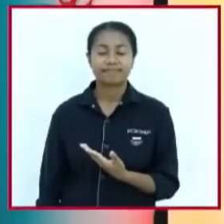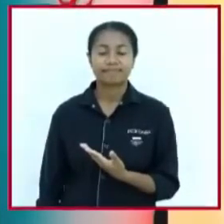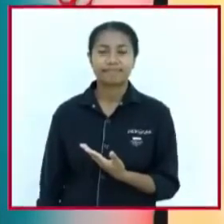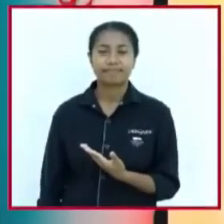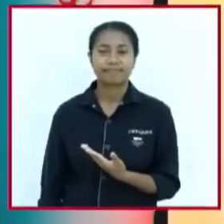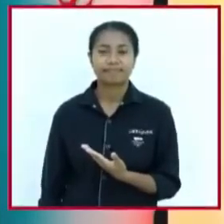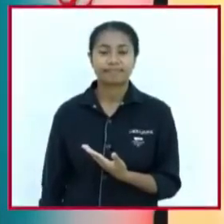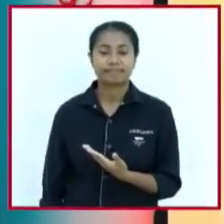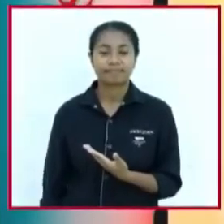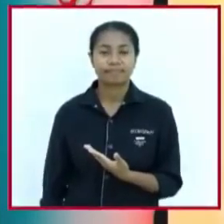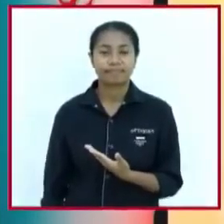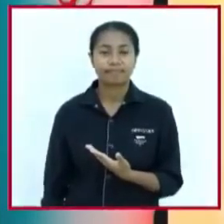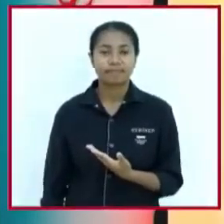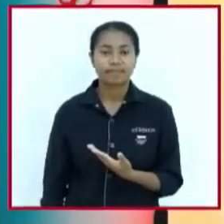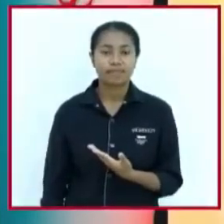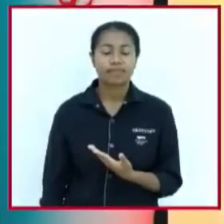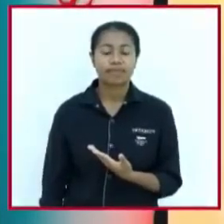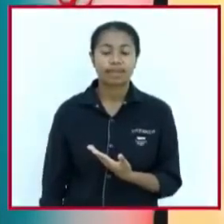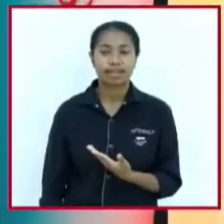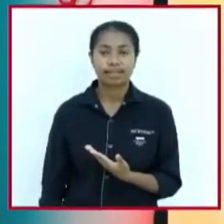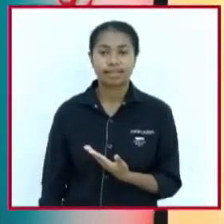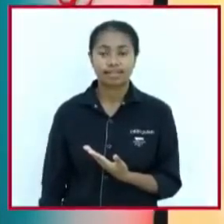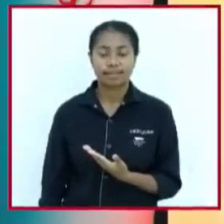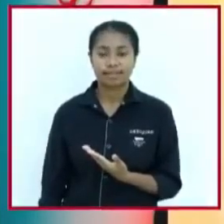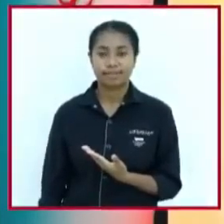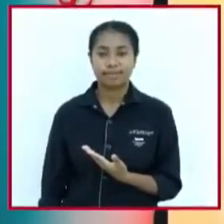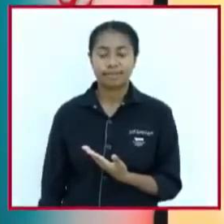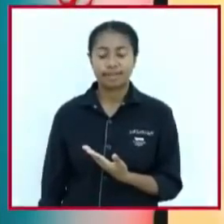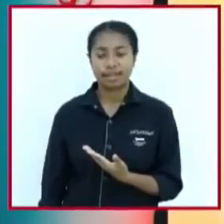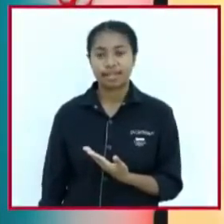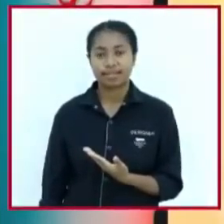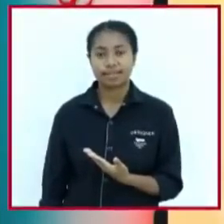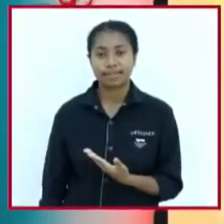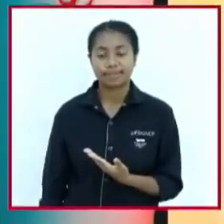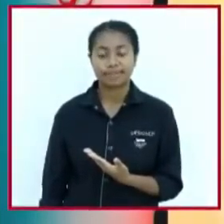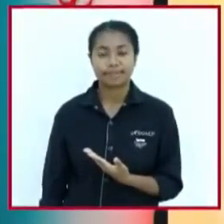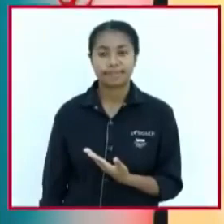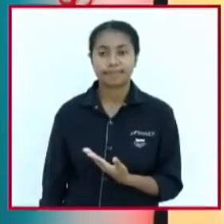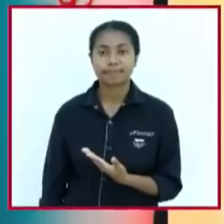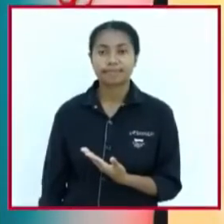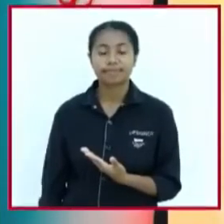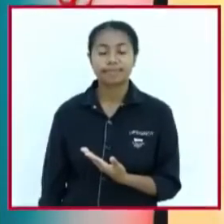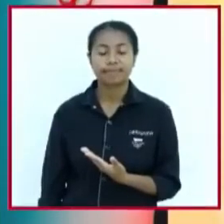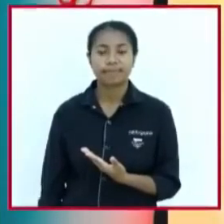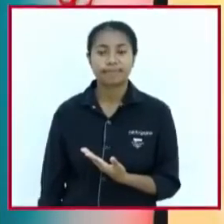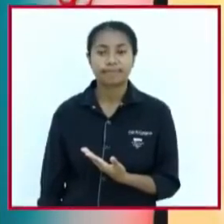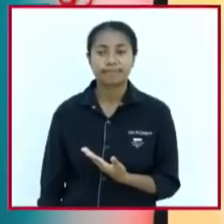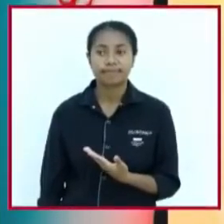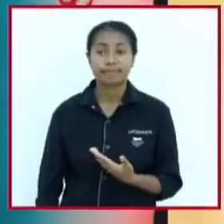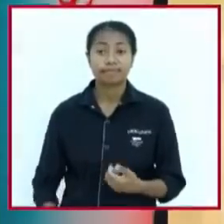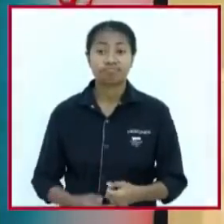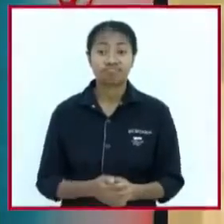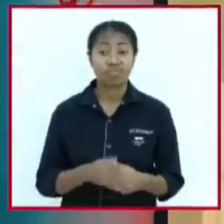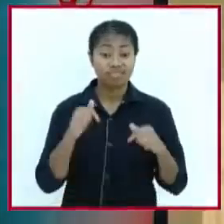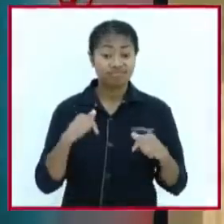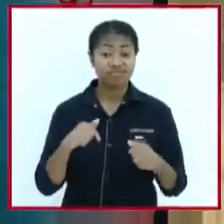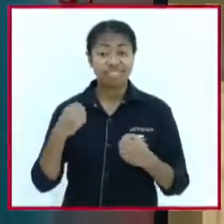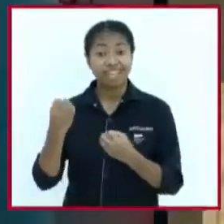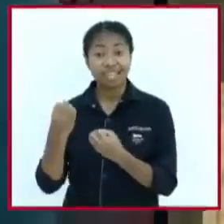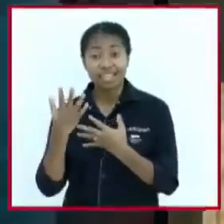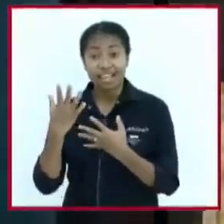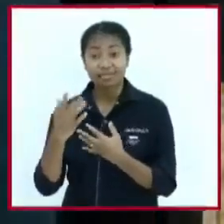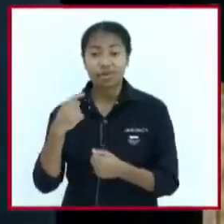sebab kamu tahu bahwa kamu memiliki harta yang lebih baik dan yang lebih menetap sifatnya Jadi terlihat bahwa